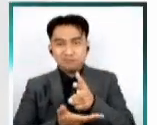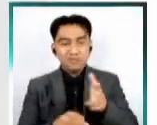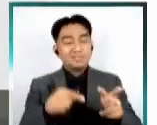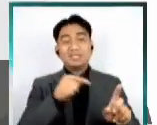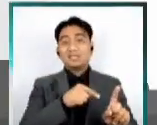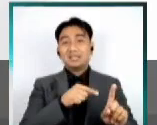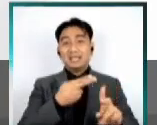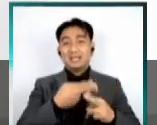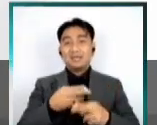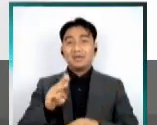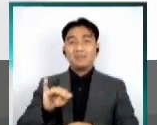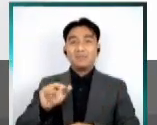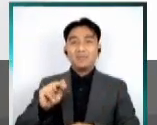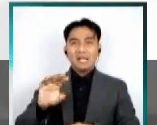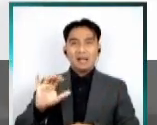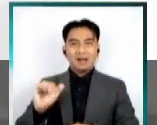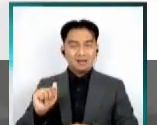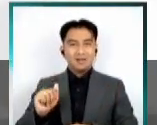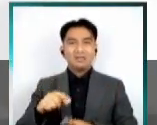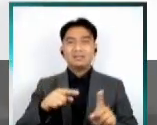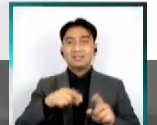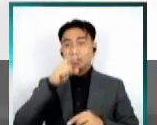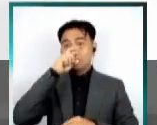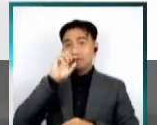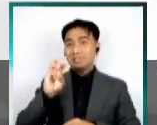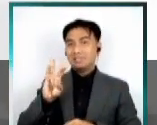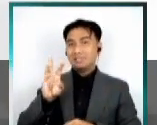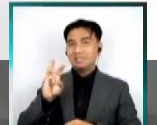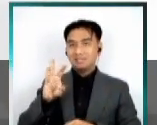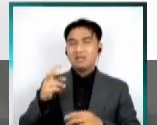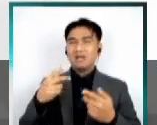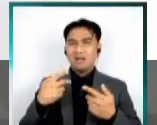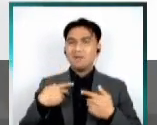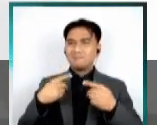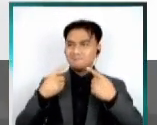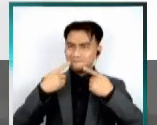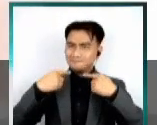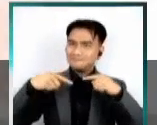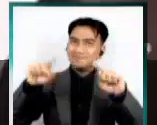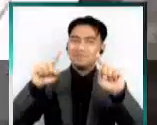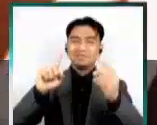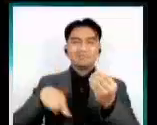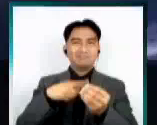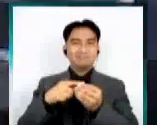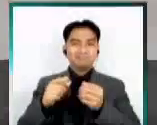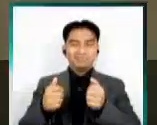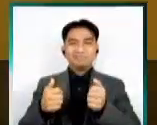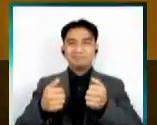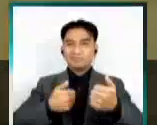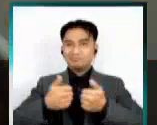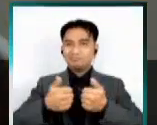Sa edad na 16, malayo-layo na rin ang narating ng kanyang karera sa motorsports.